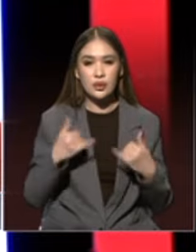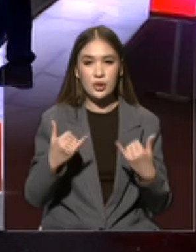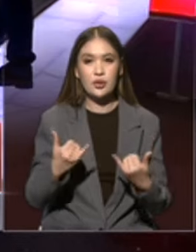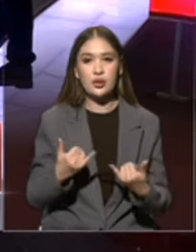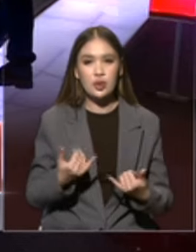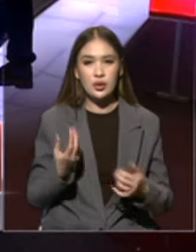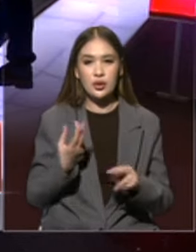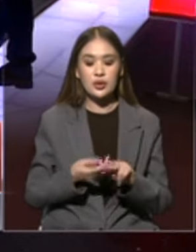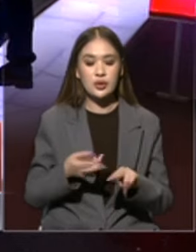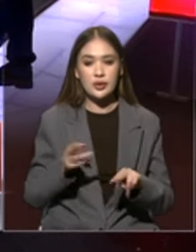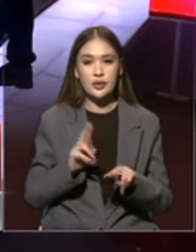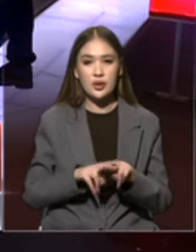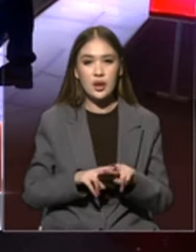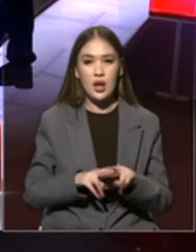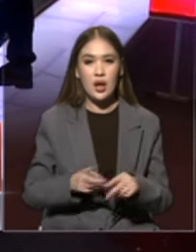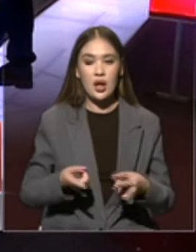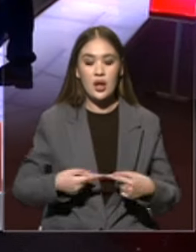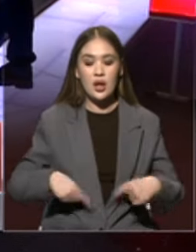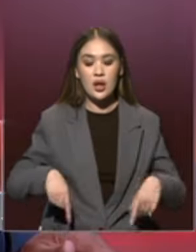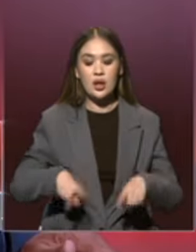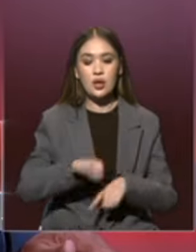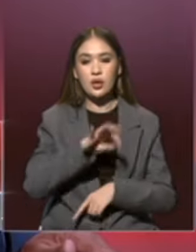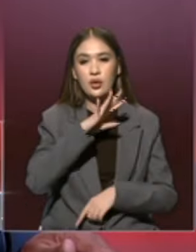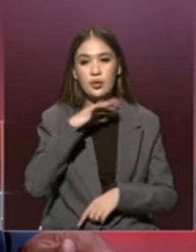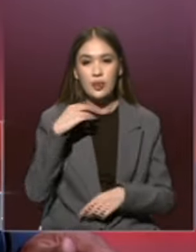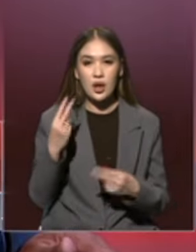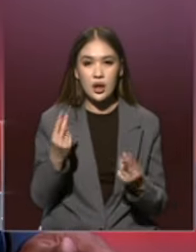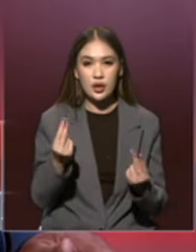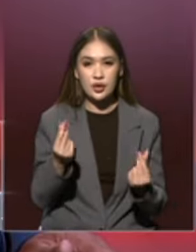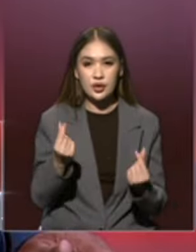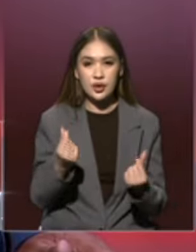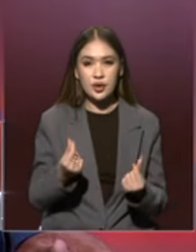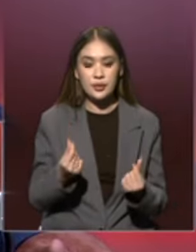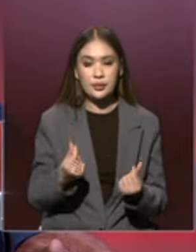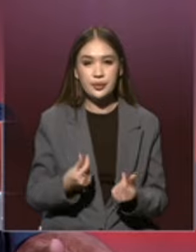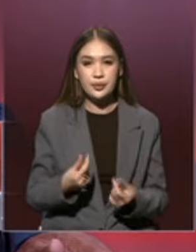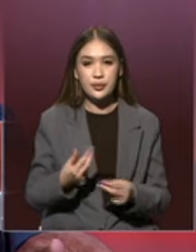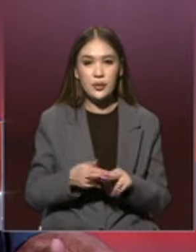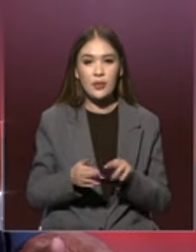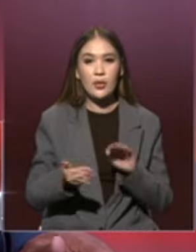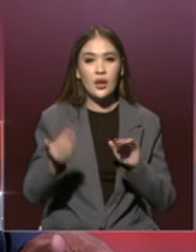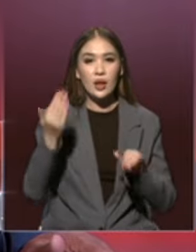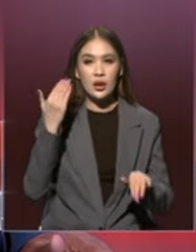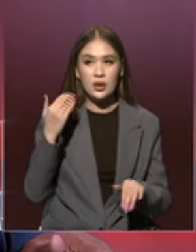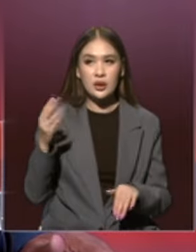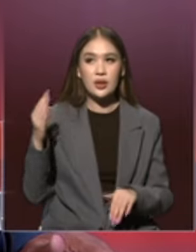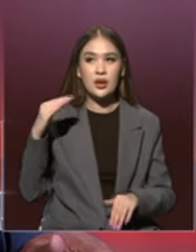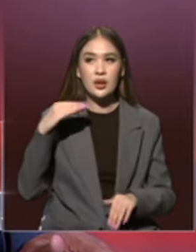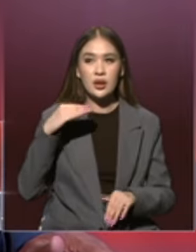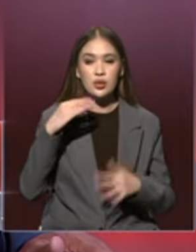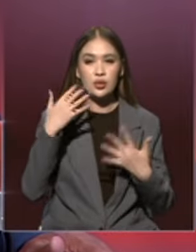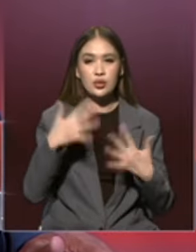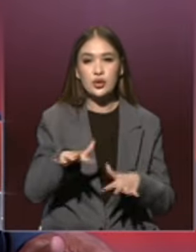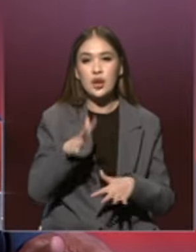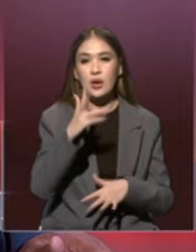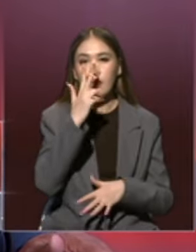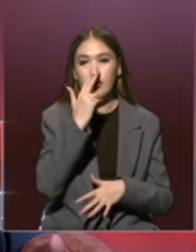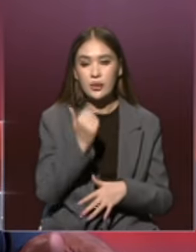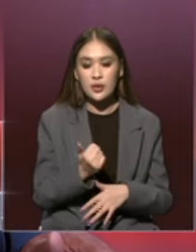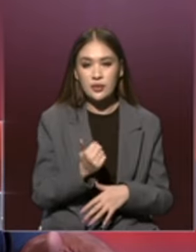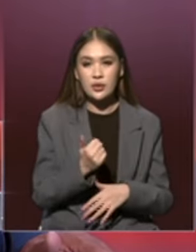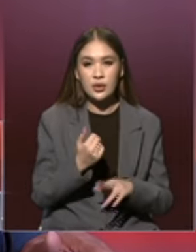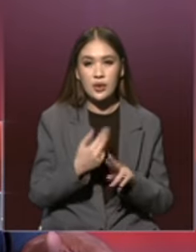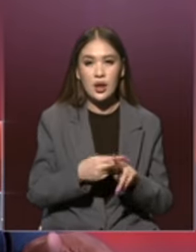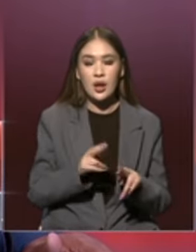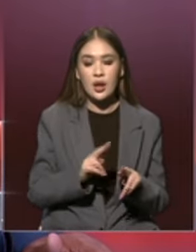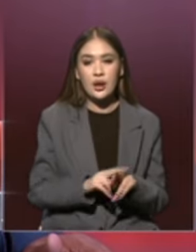осы айналада көп ақша бар ғой. Бұған дейін жаңалды еттері үйренген,